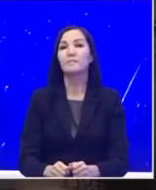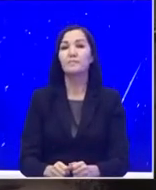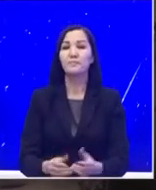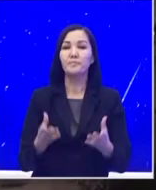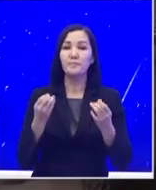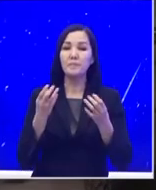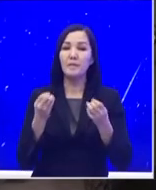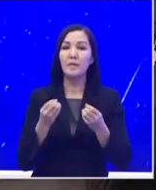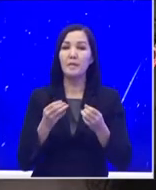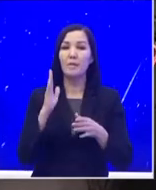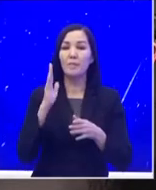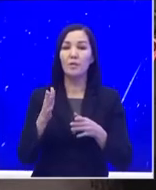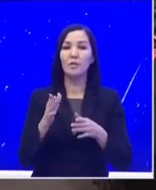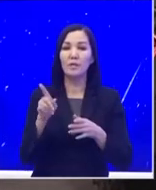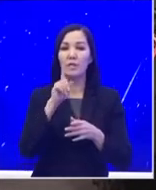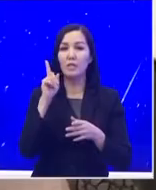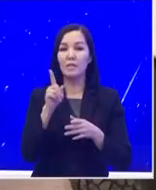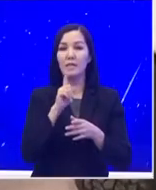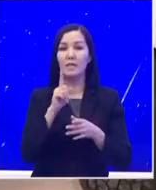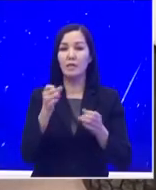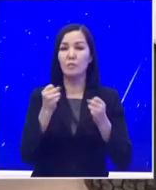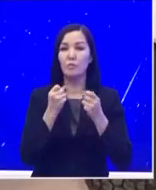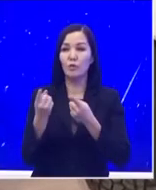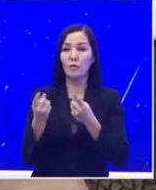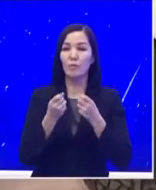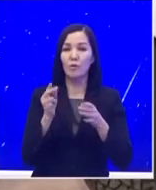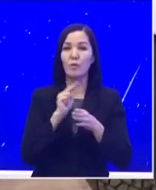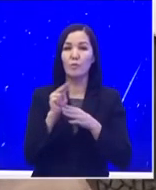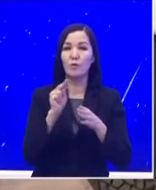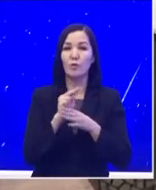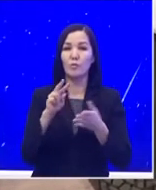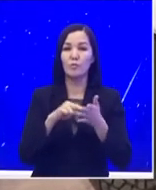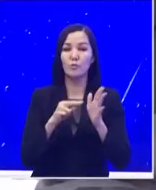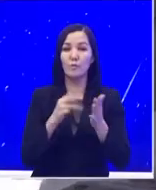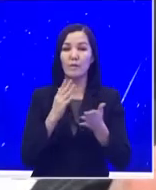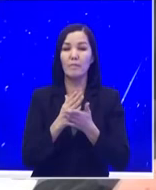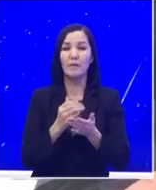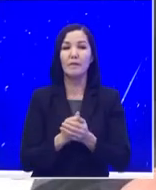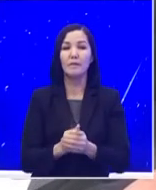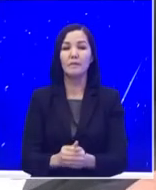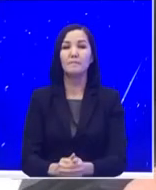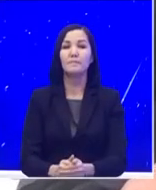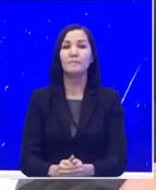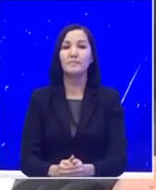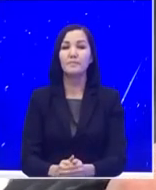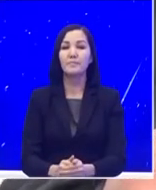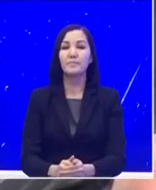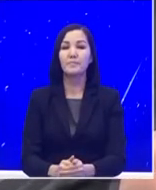Сонымен қатар, болашақта жастарды да осы спортқа баулып, қыр-сырын үйрету жоспарда бар.